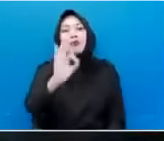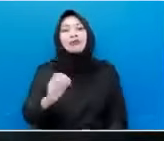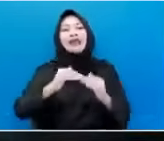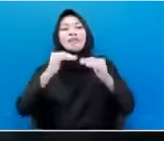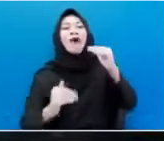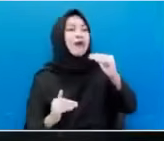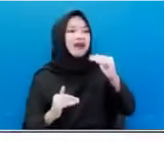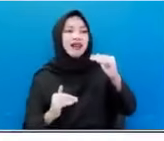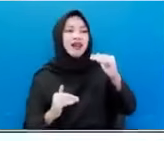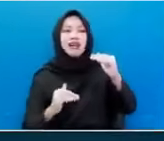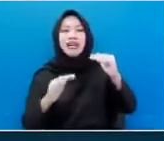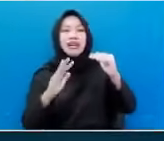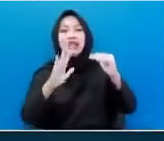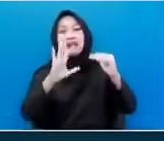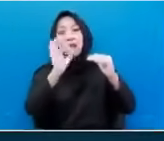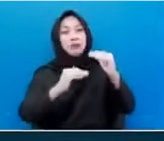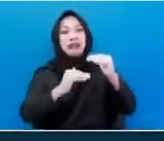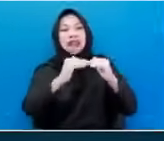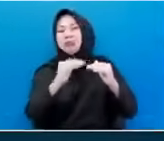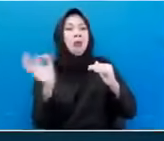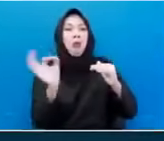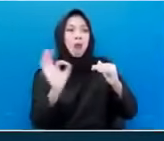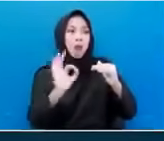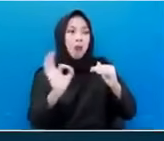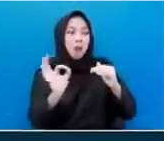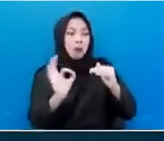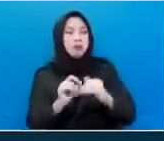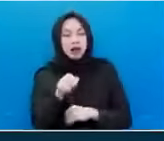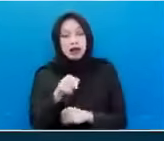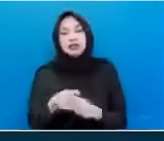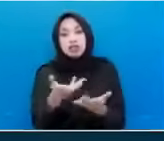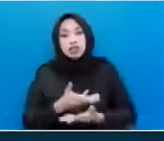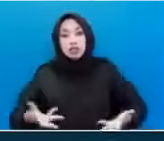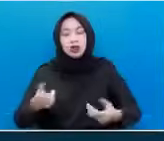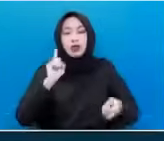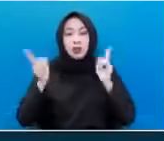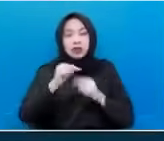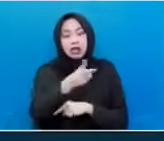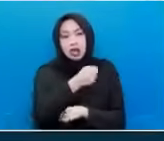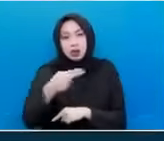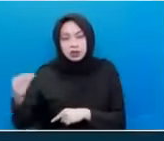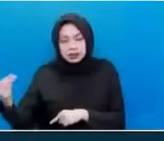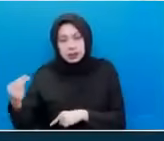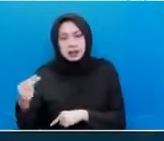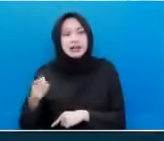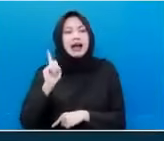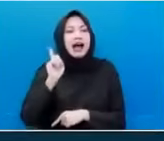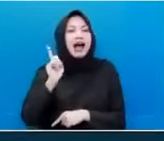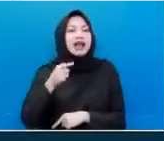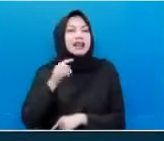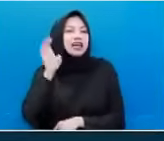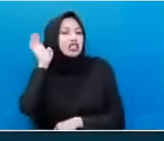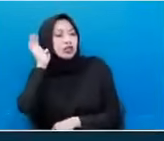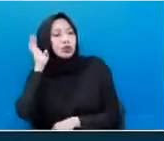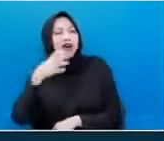situ bukan hanya dalam konteks governability ke depan eh stabilitas politik pemerintahan tapi juga sekarang di depan mata ada isu mengenai angket